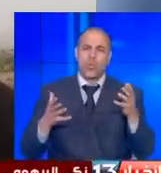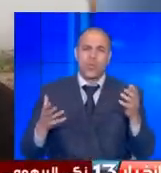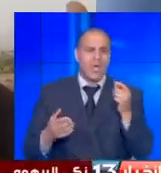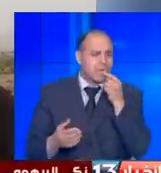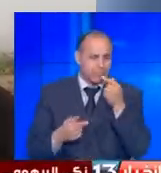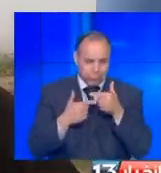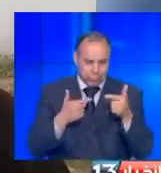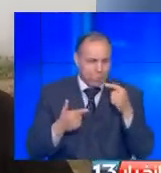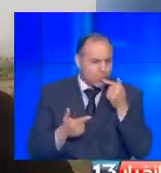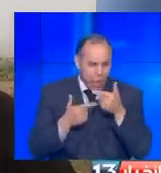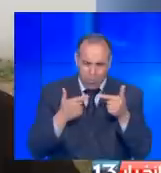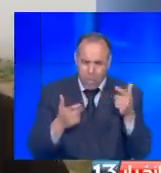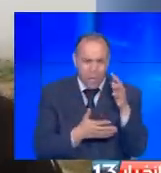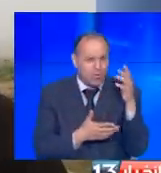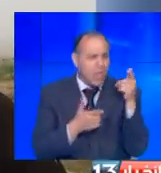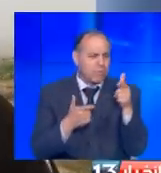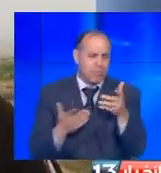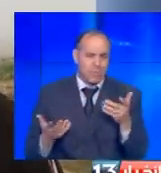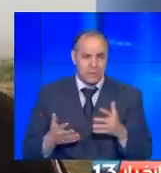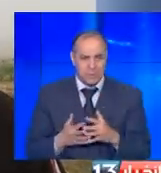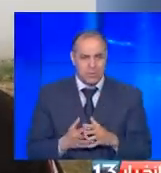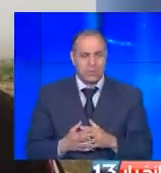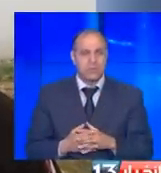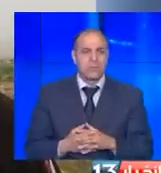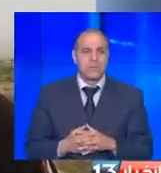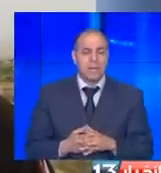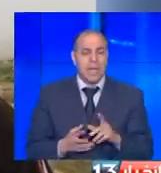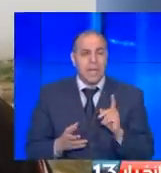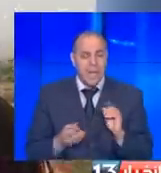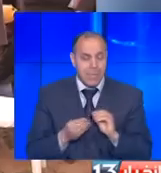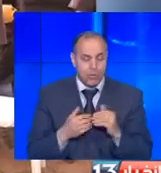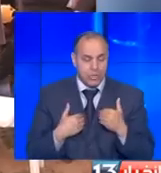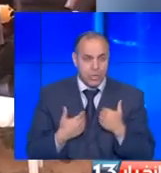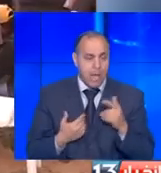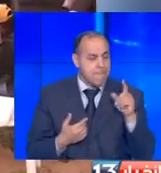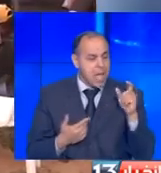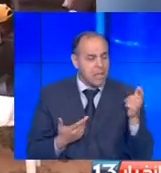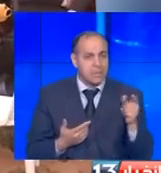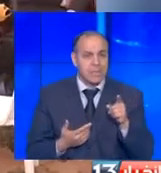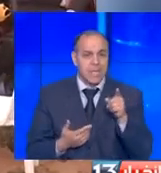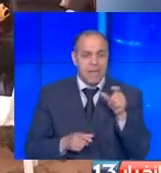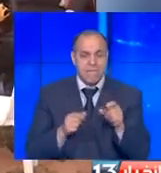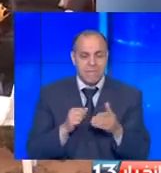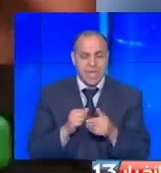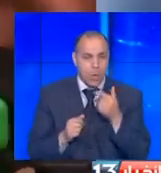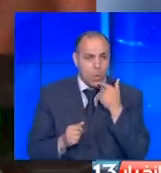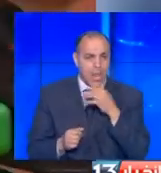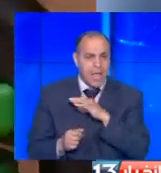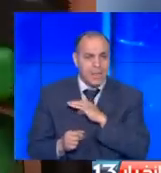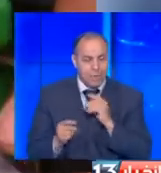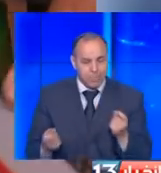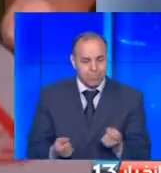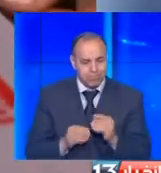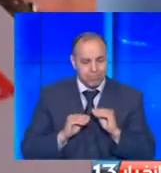فستق لوز زيتون اشجار مثمره بكل انواعها، لكن مشكلتنا ما. وتلقى فلاحو الجهة دورة